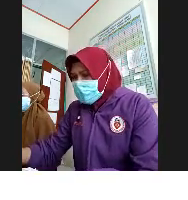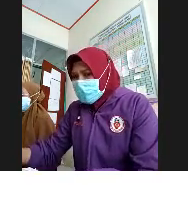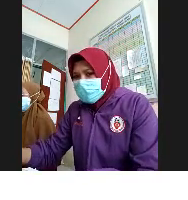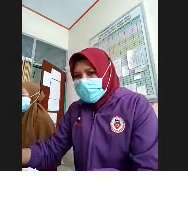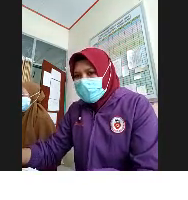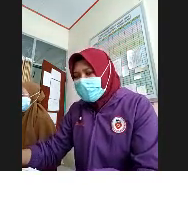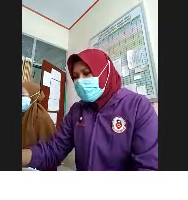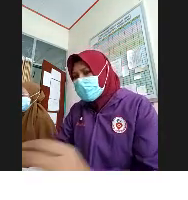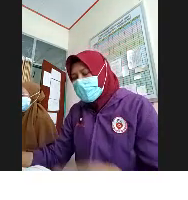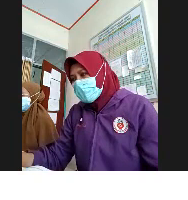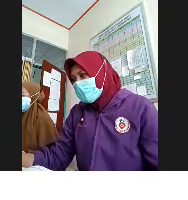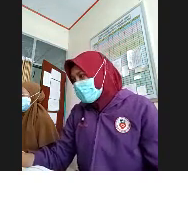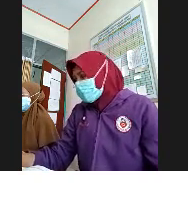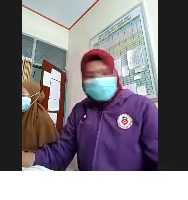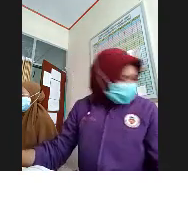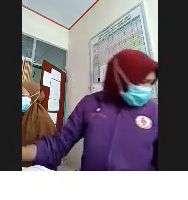secara daring.